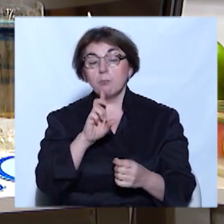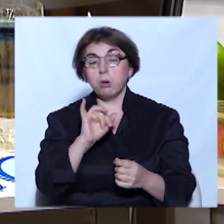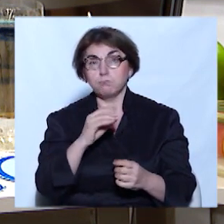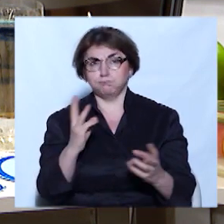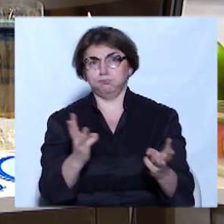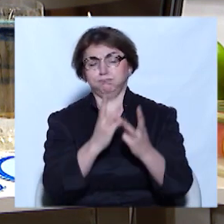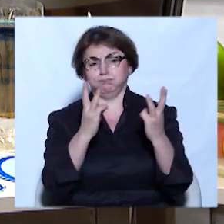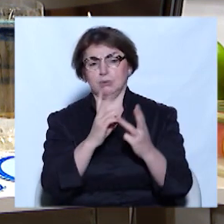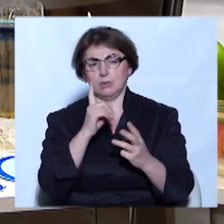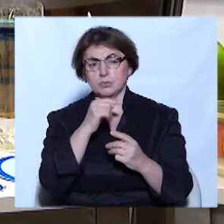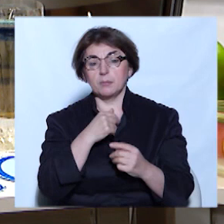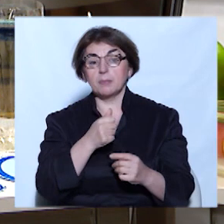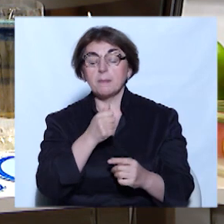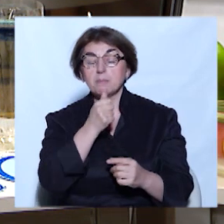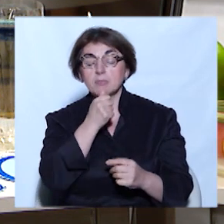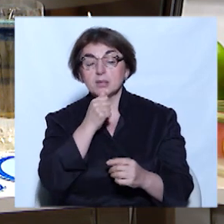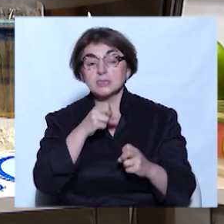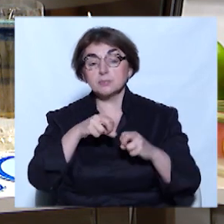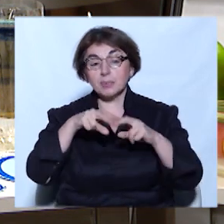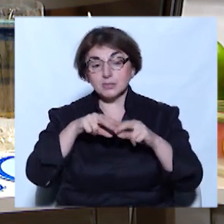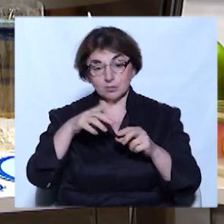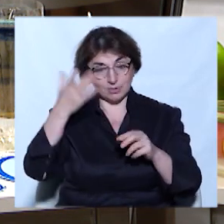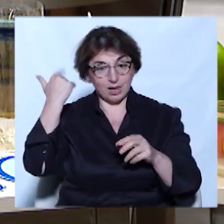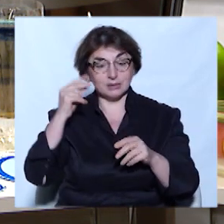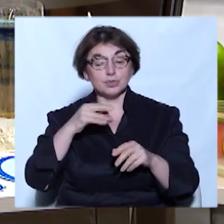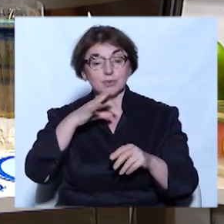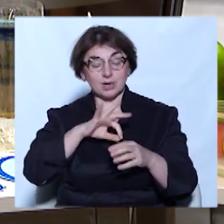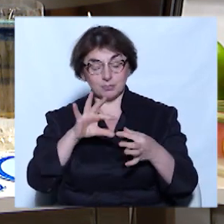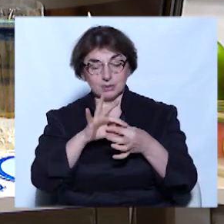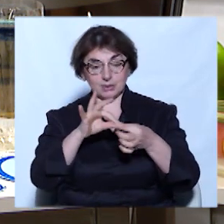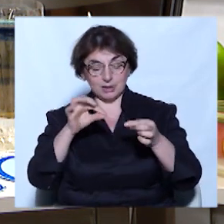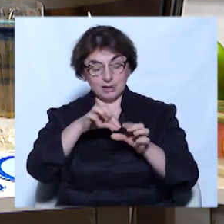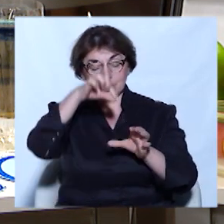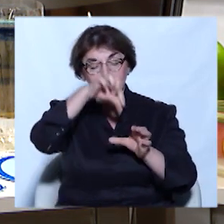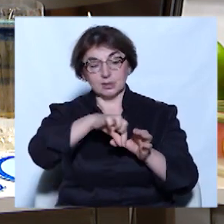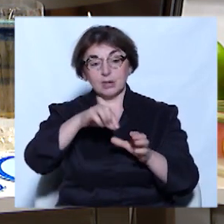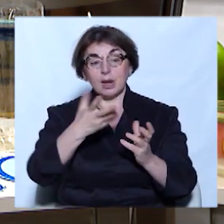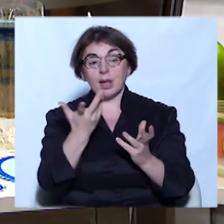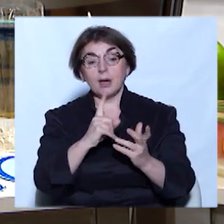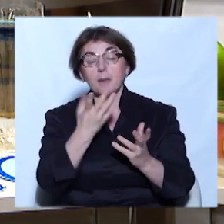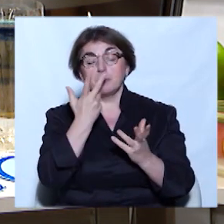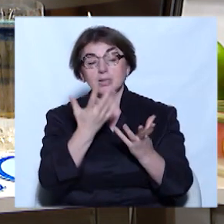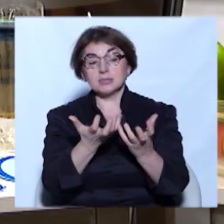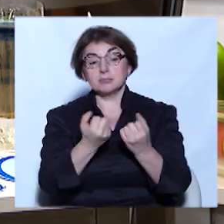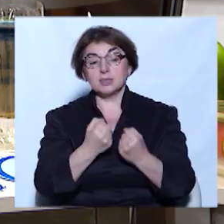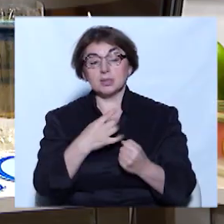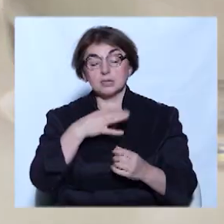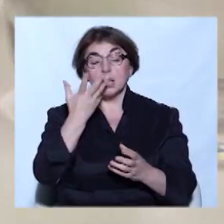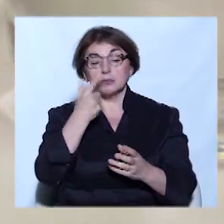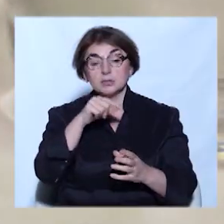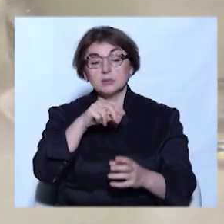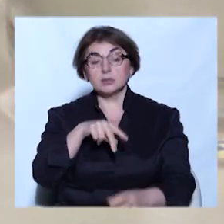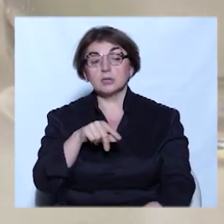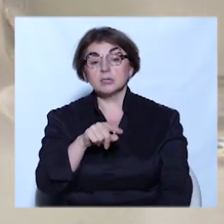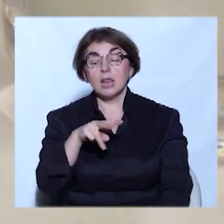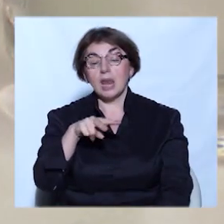მინდა შევამოწმო ინდიკატორის ქაღალდით და ვნახოთ რა შეფერილობას მიიღებს მჟავაში ჩვენი ლაკმუსის